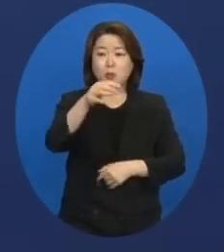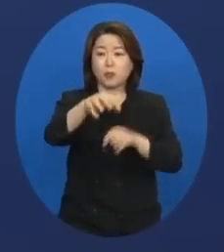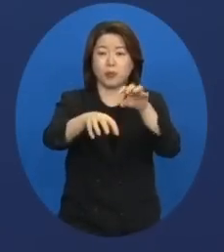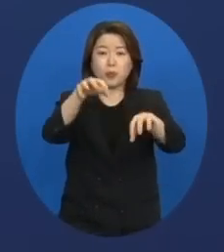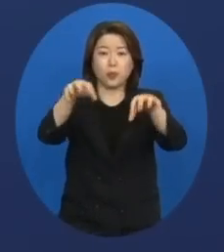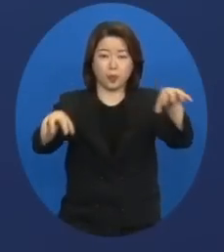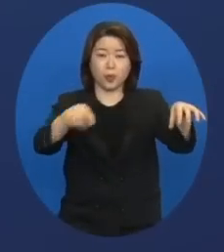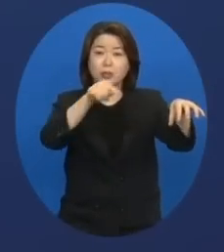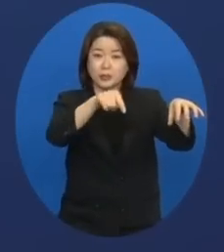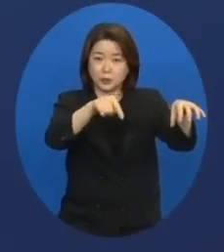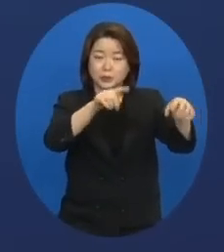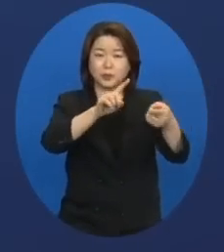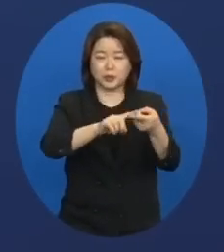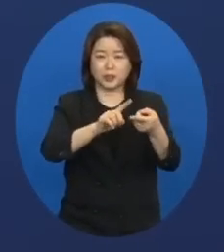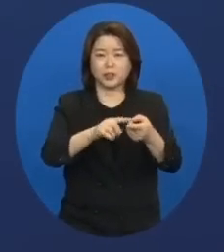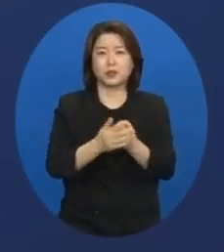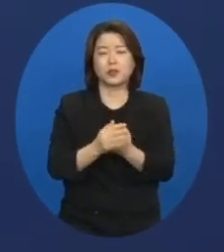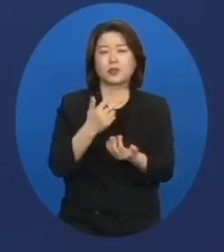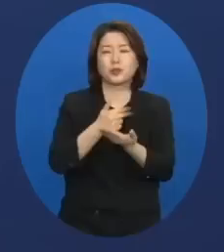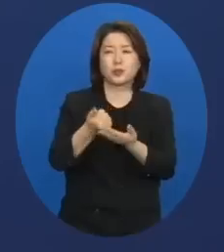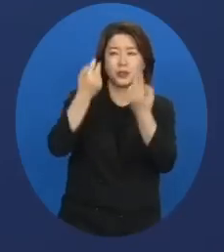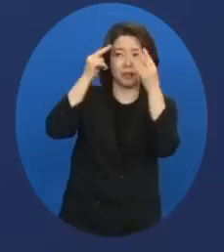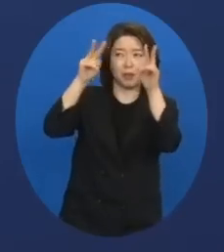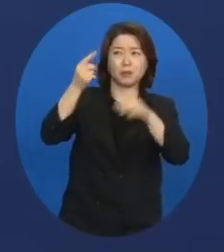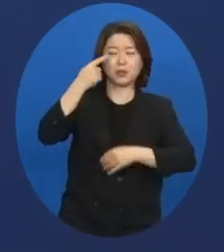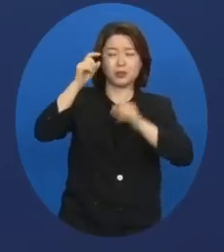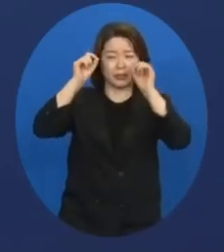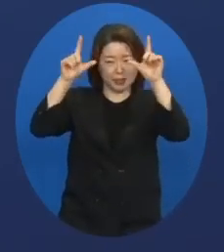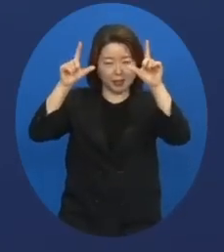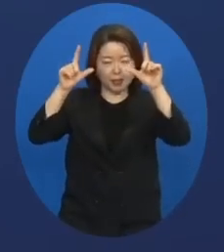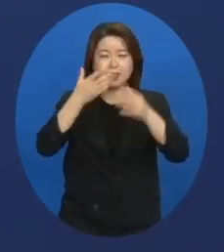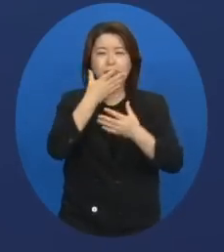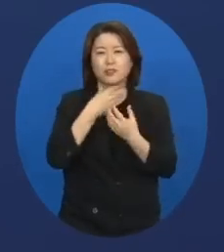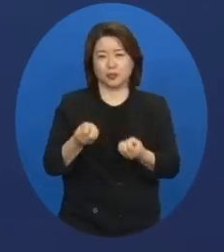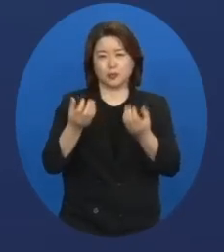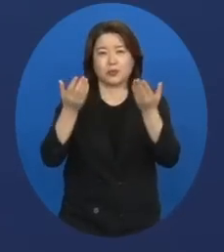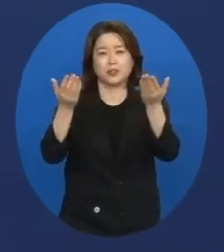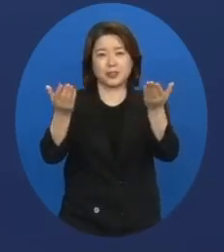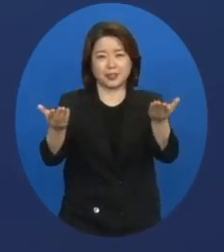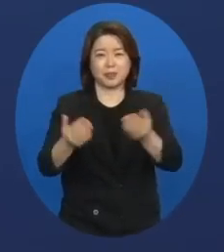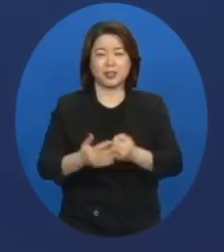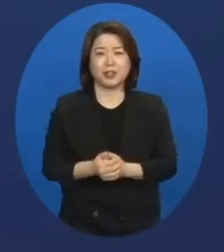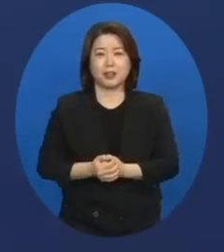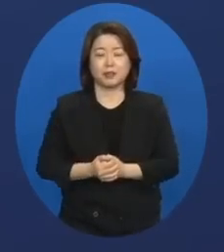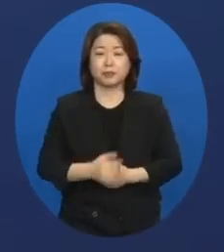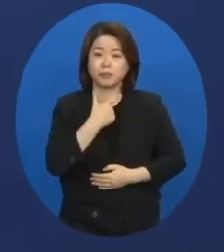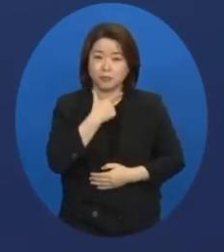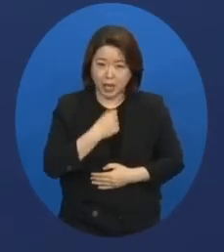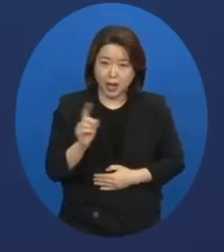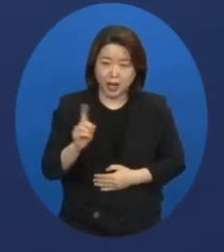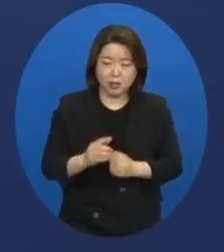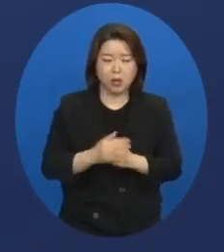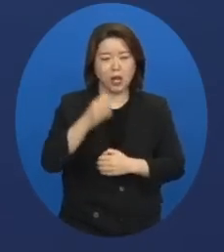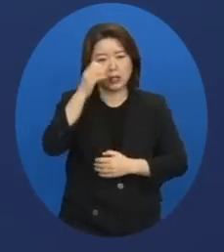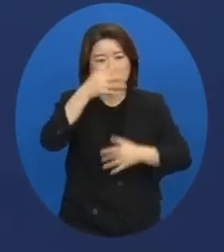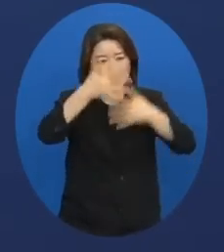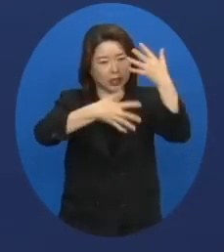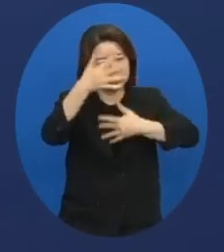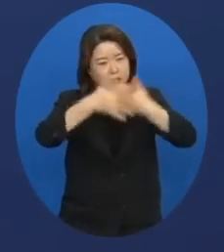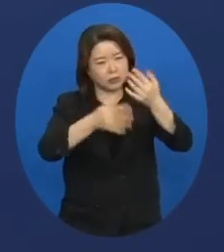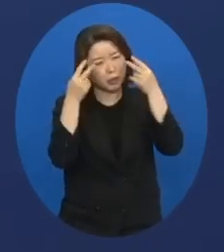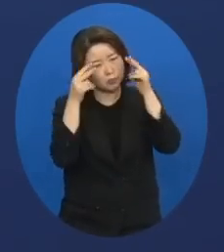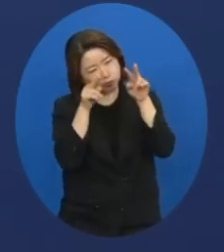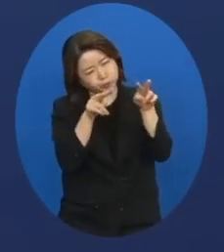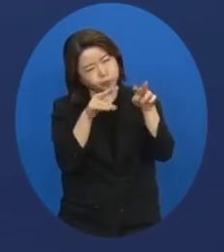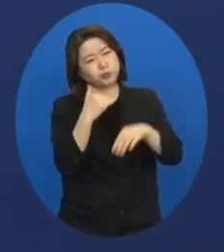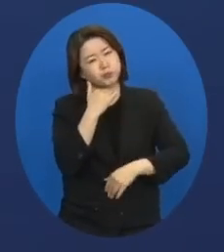그곳에서 주를 바라보는 눈이 열리게 되기를 축복합니다. 바라기는 그저 영상 예배에 참여만 하는